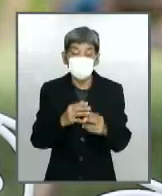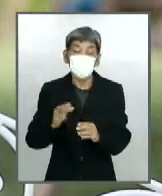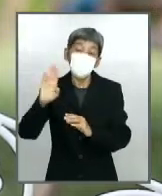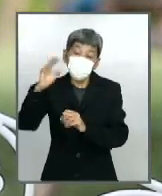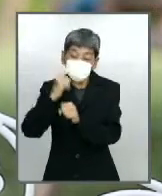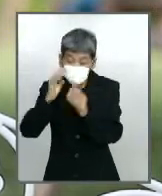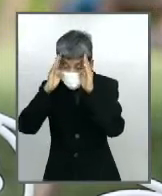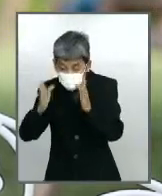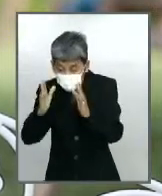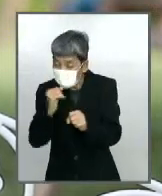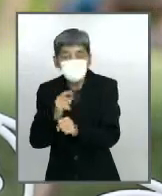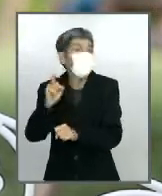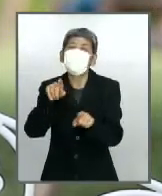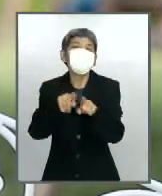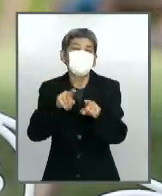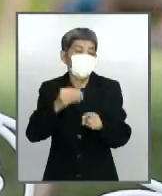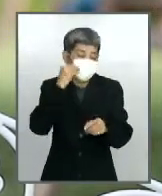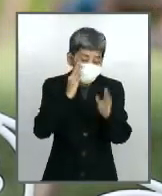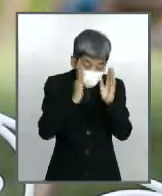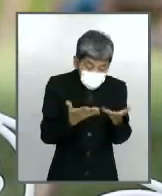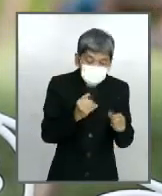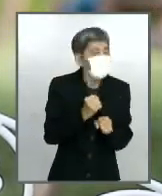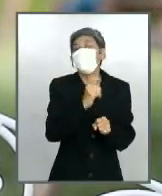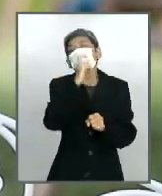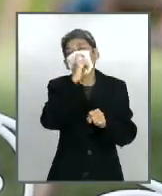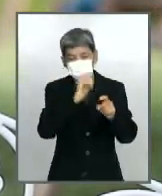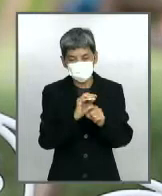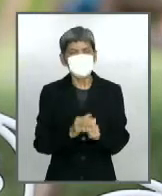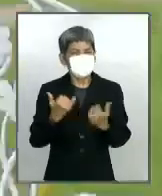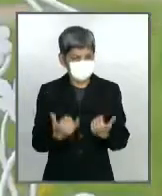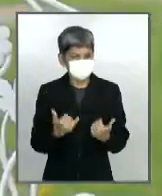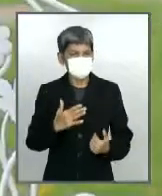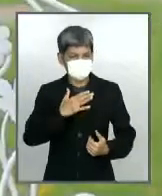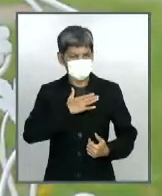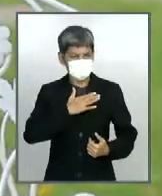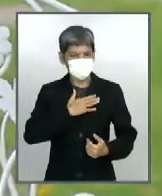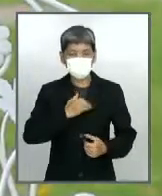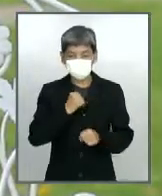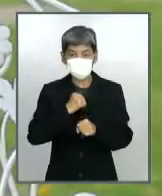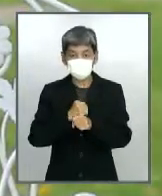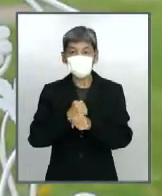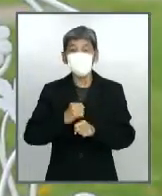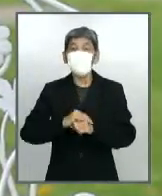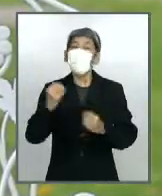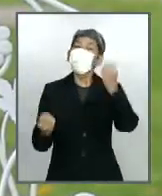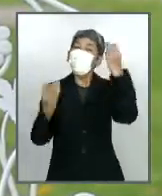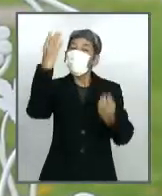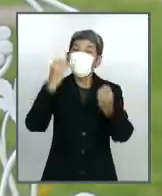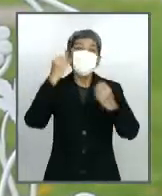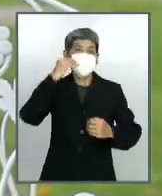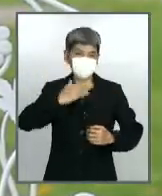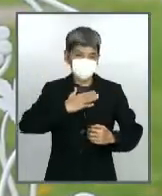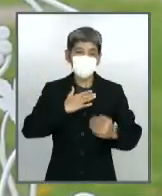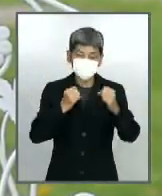ธิอะค่ะอยู่ในออฟฟิศก็ทำงานให้ดีและสำเร็จไม่ได้อยู่บ้านก็ทำงานให้ดีและสำเร็จไม่ได้จริงๆตอนนี้ไมค์ก็เอางานออกมาทำเนี่ยมานั่งที่สว